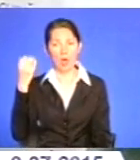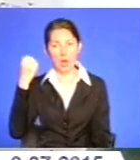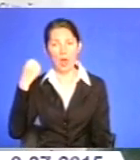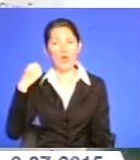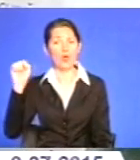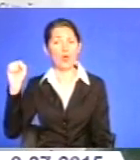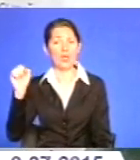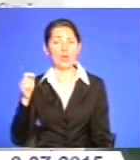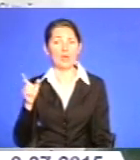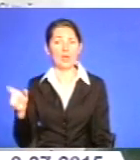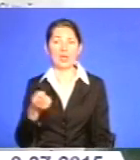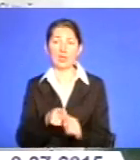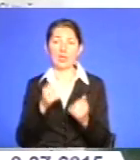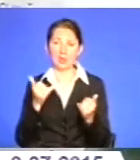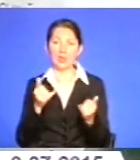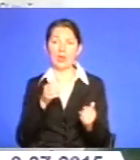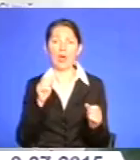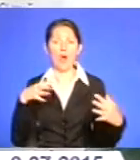час воюють на сході.